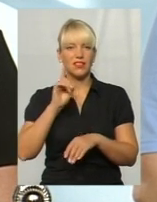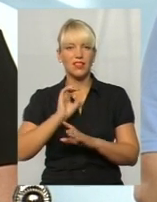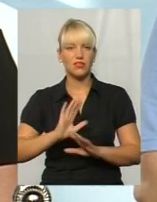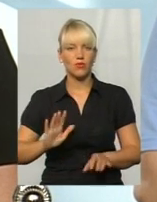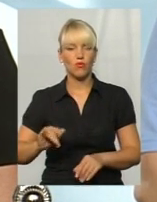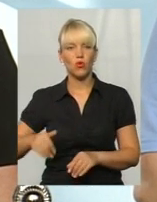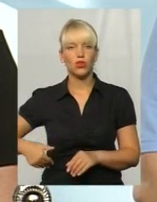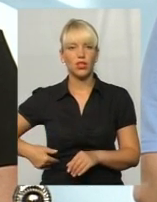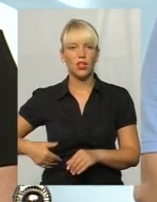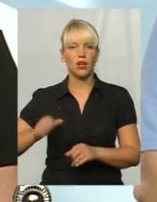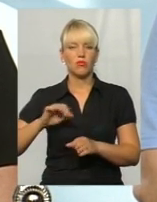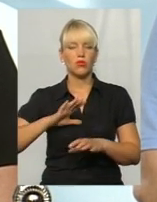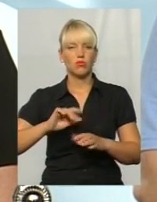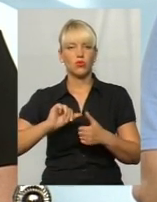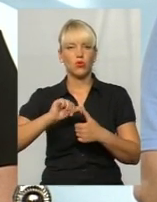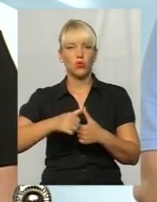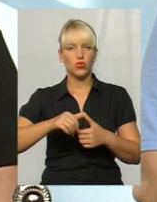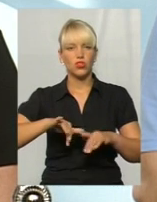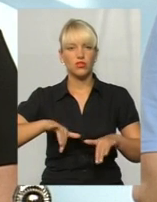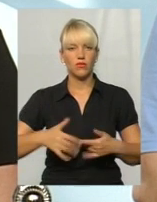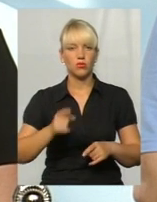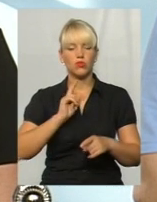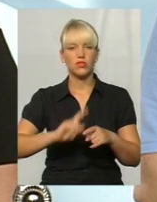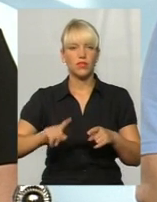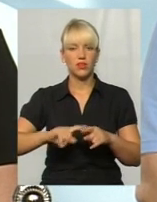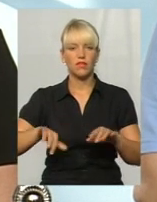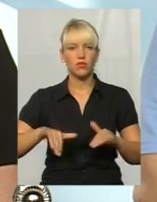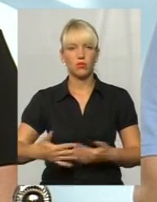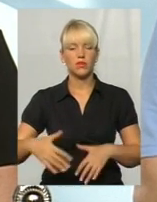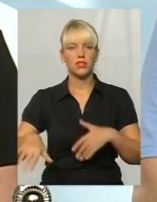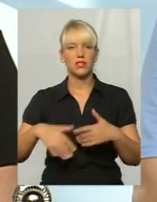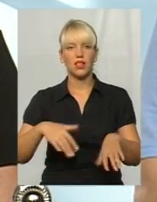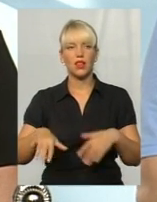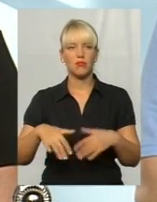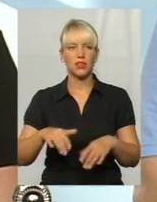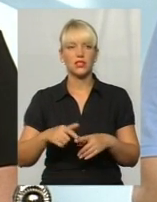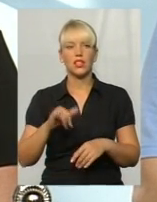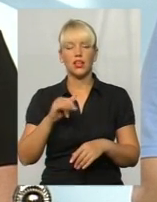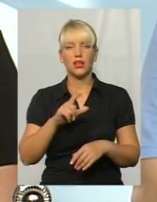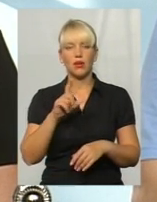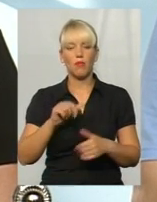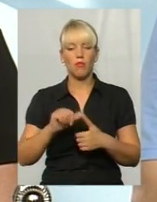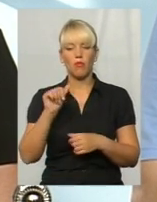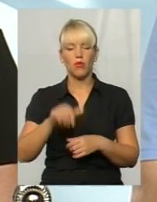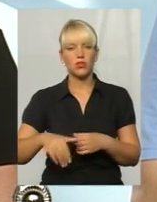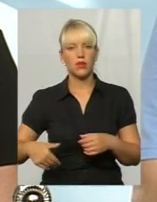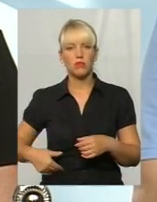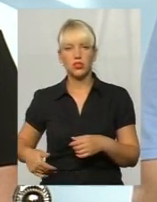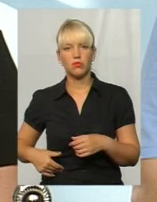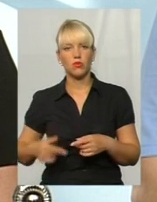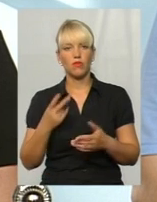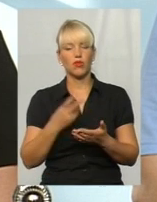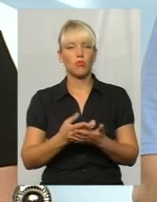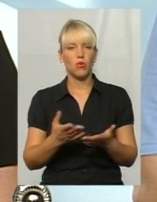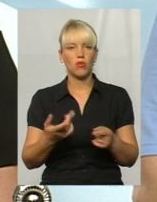'єрі. Може бути хронічна втома, швидка втомлюваність, слабкість виражена. З позапеченкових проявів це